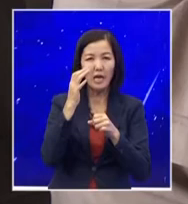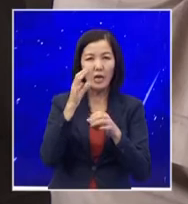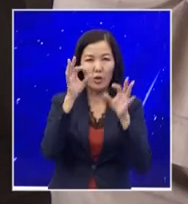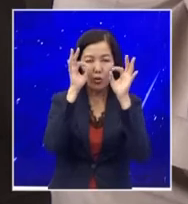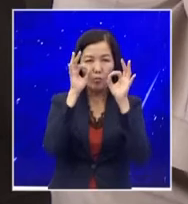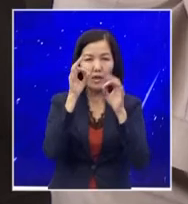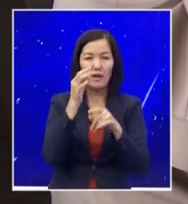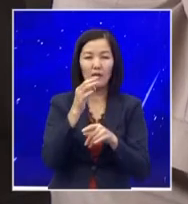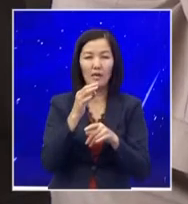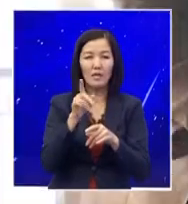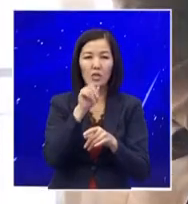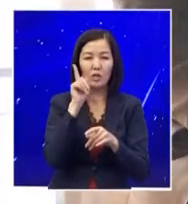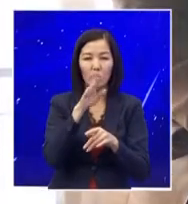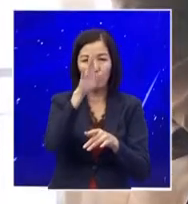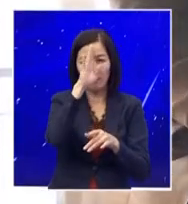жас өспірім.